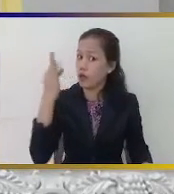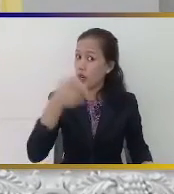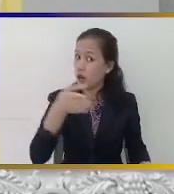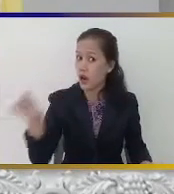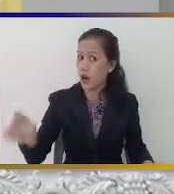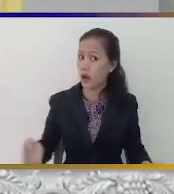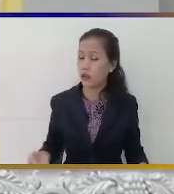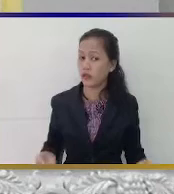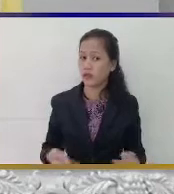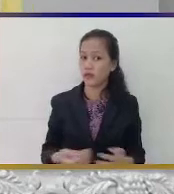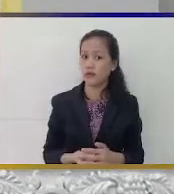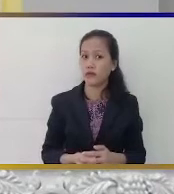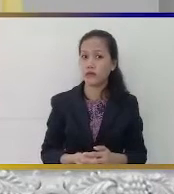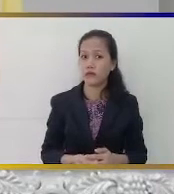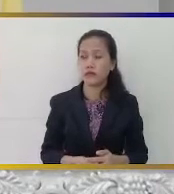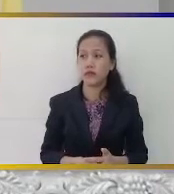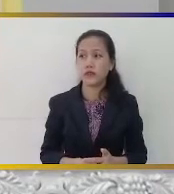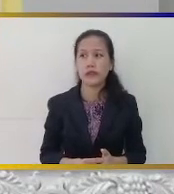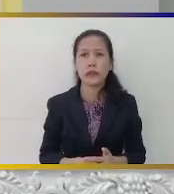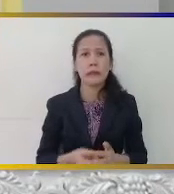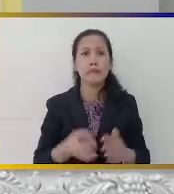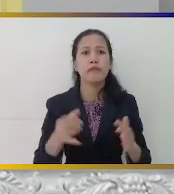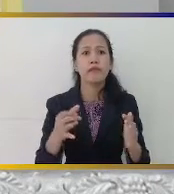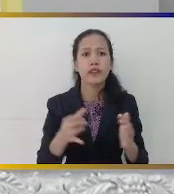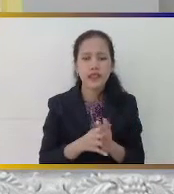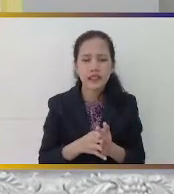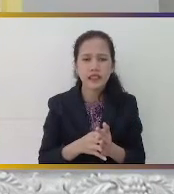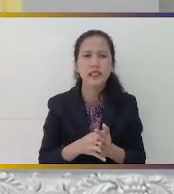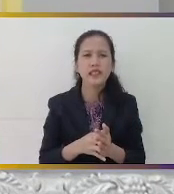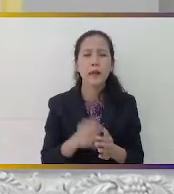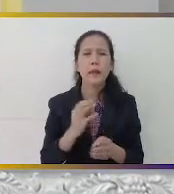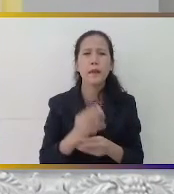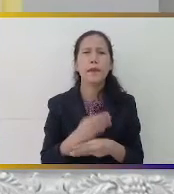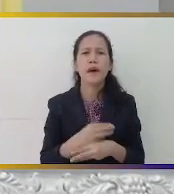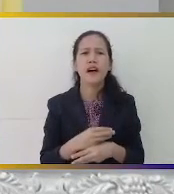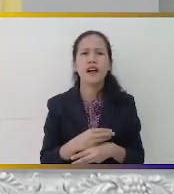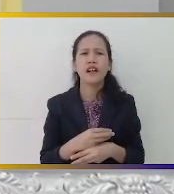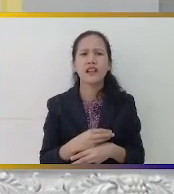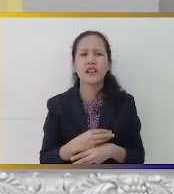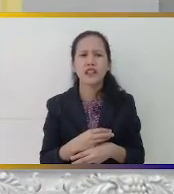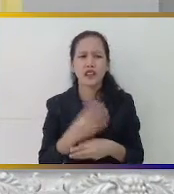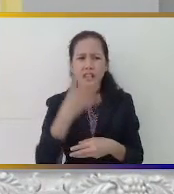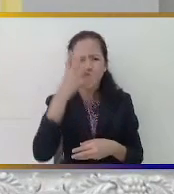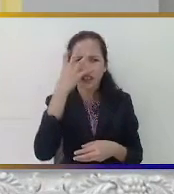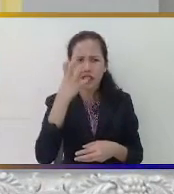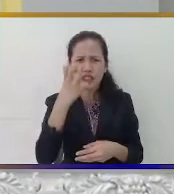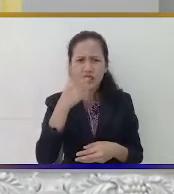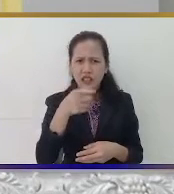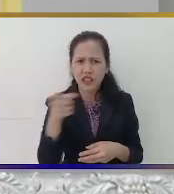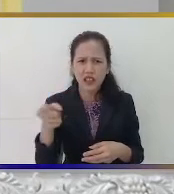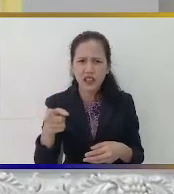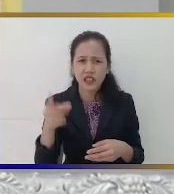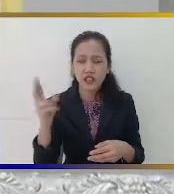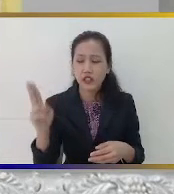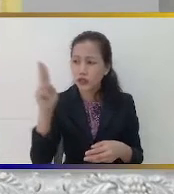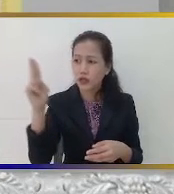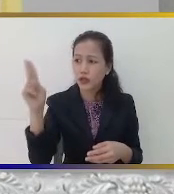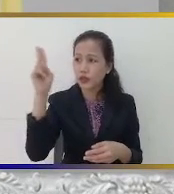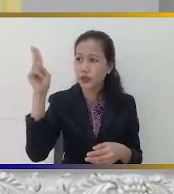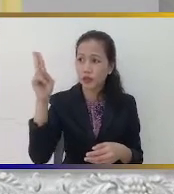mo, parang yun nasa Proverbs eh. It grieveth him. Masama pa ang loob mo para gamitin mo yung kamay para kumain ka?